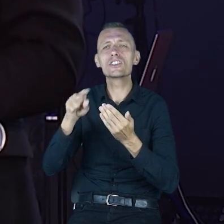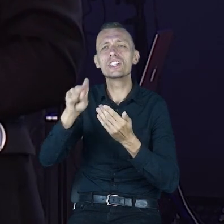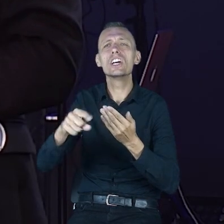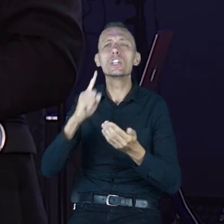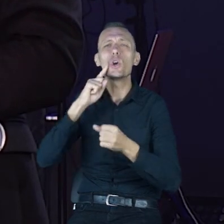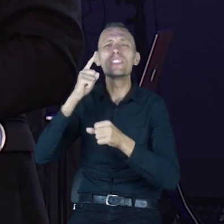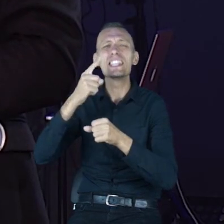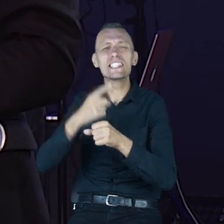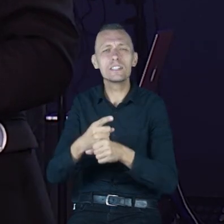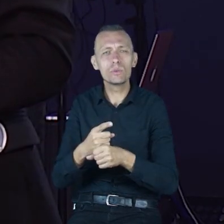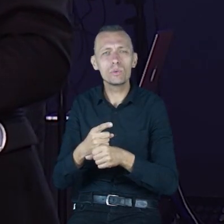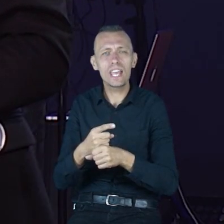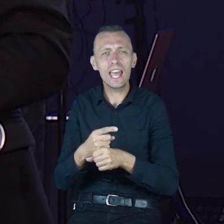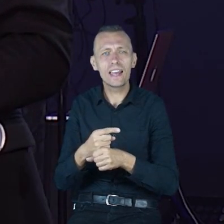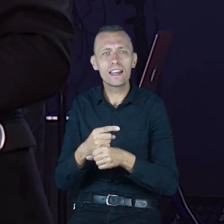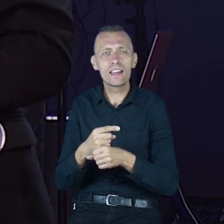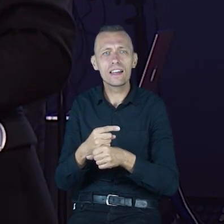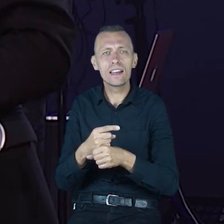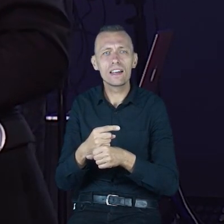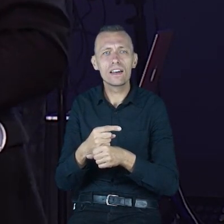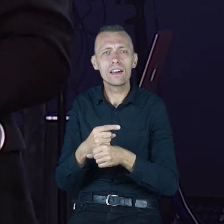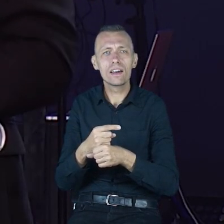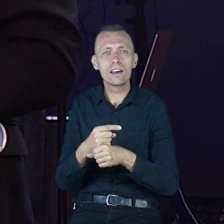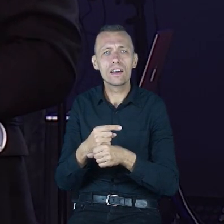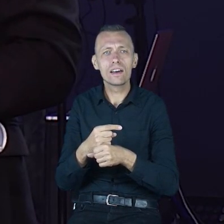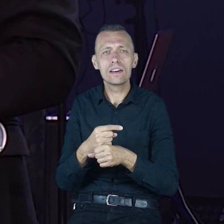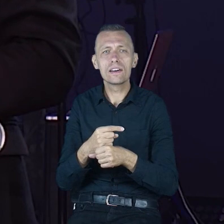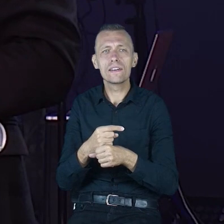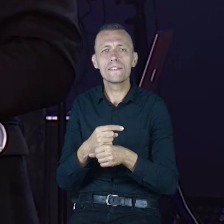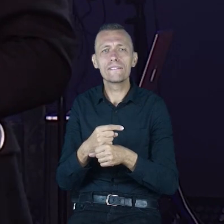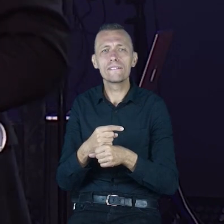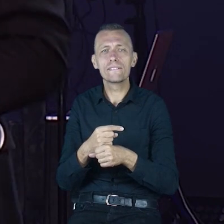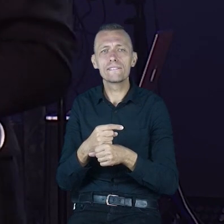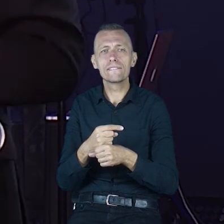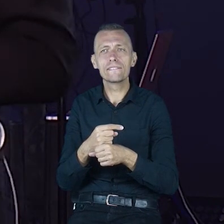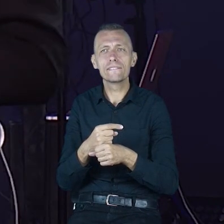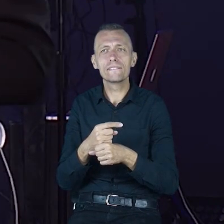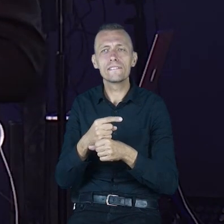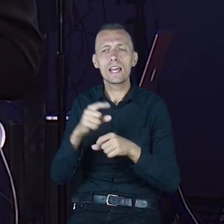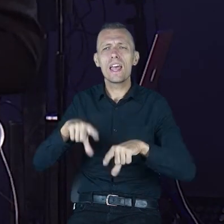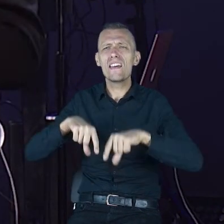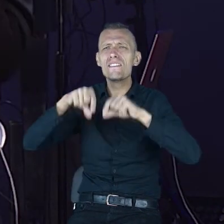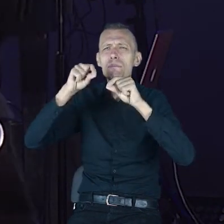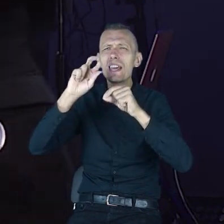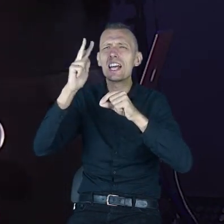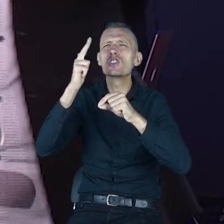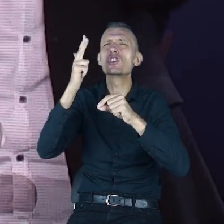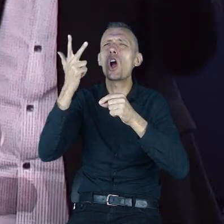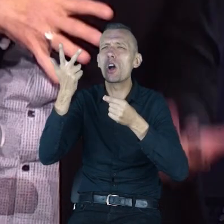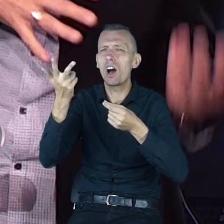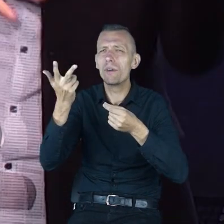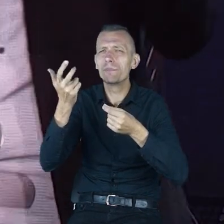tym, kogo? Kogo? Jeszcze raz mówię, kogo wybierasz? Bo gdy wybierasz